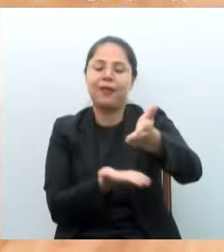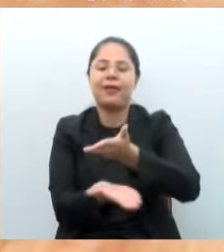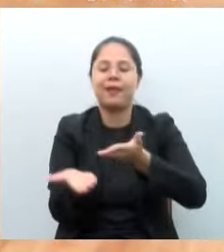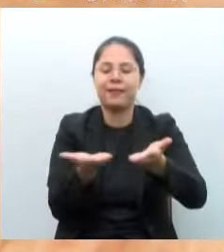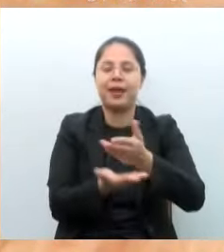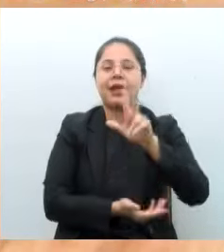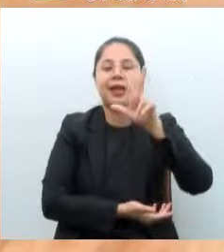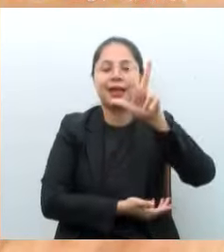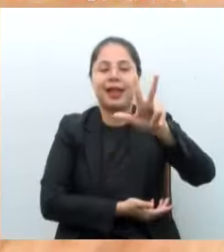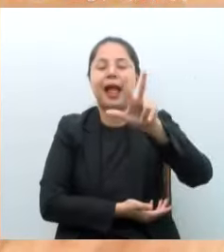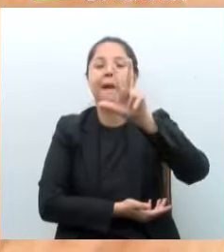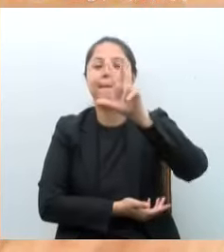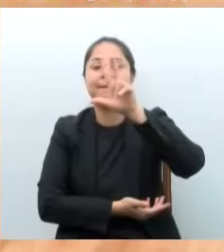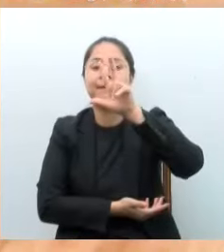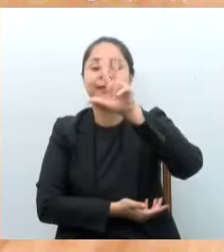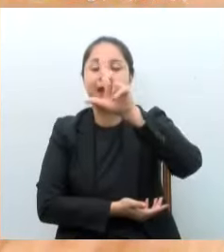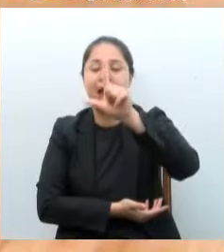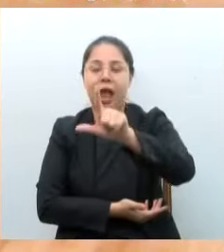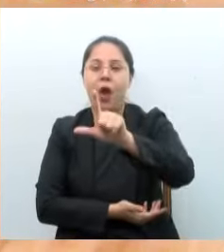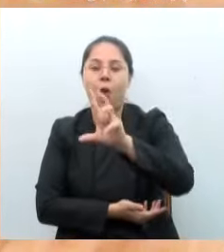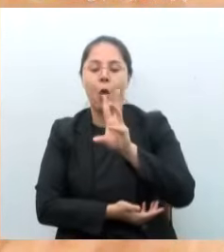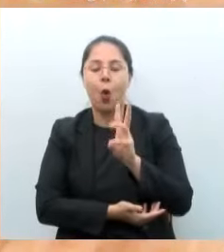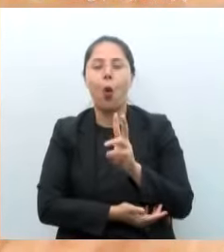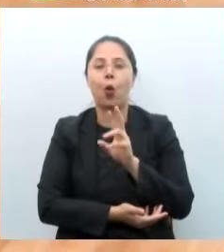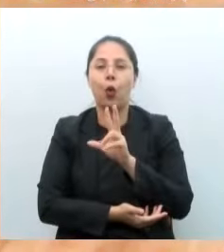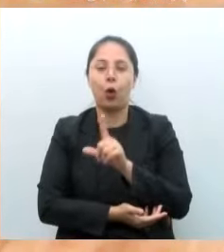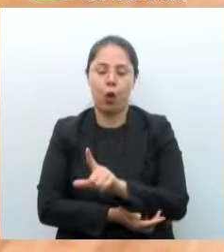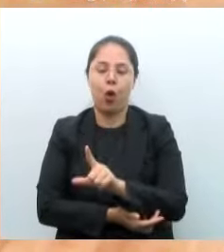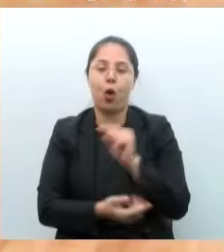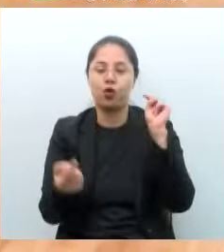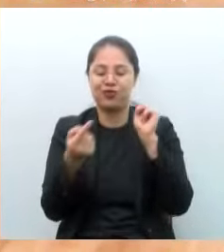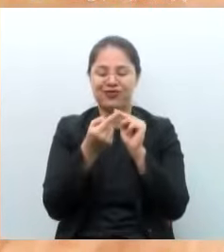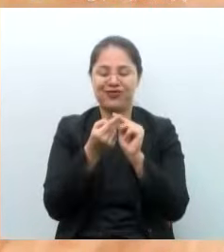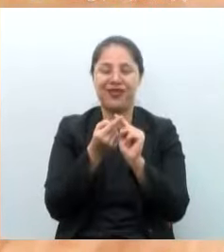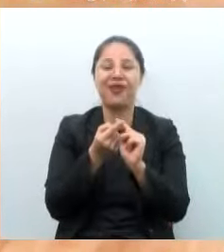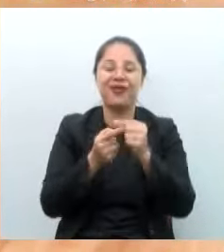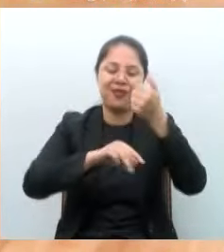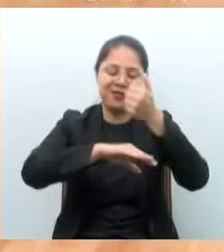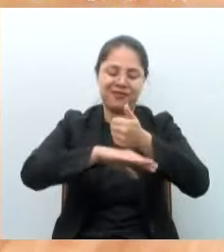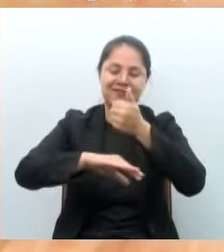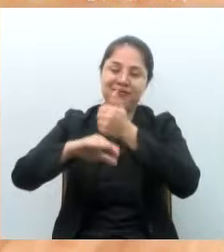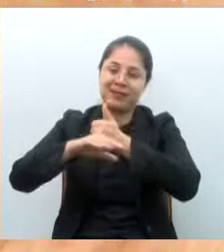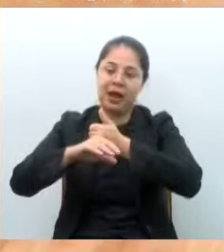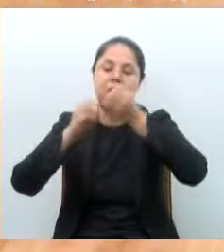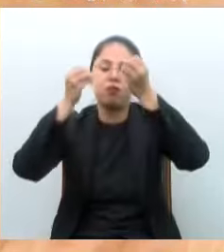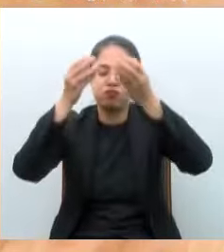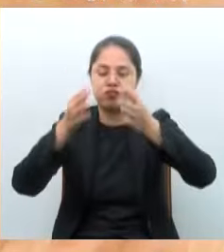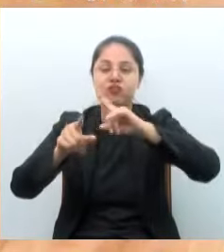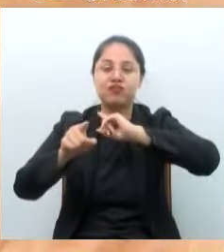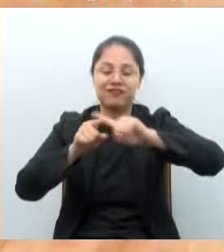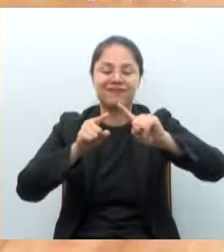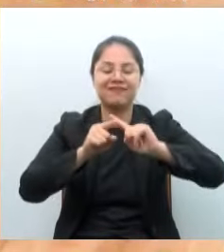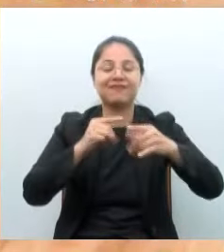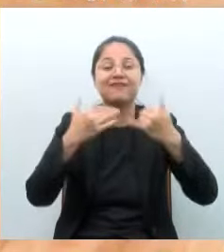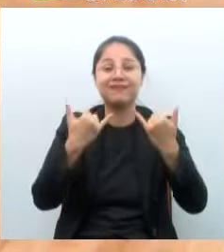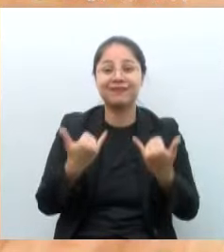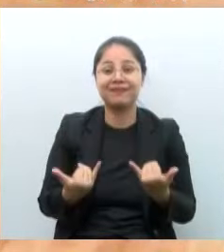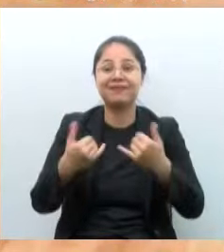3L แล้วก็ 6L ในการที่จะลดภาระงานนะคะให้กับท่านผู้บริหารให้กับโรงเรียนให้กับคุณครูด้วยต่อไปค่ะจะเป็นประ